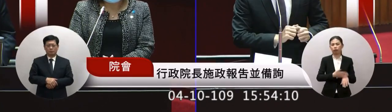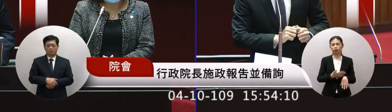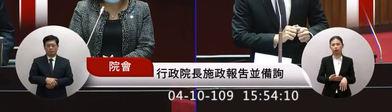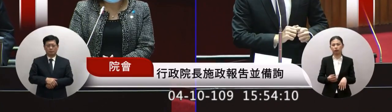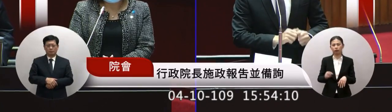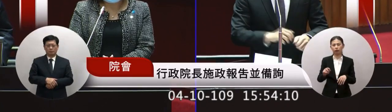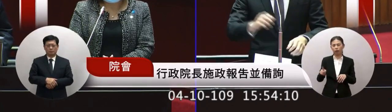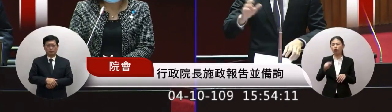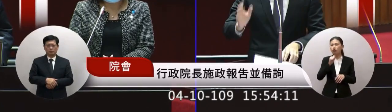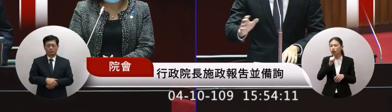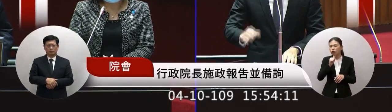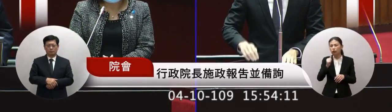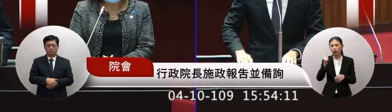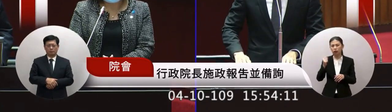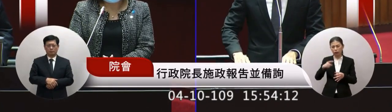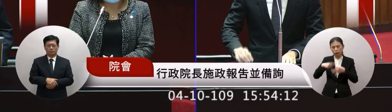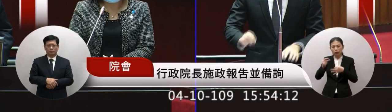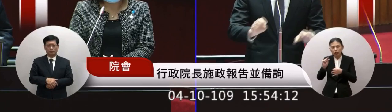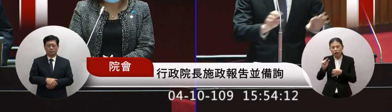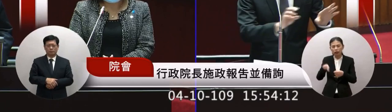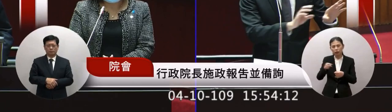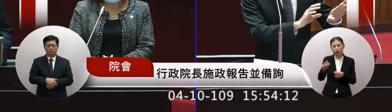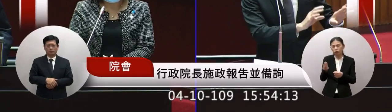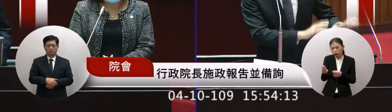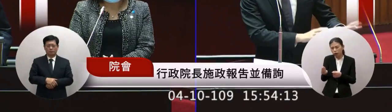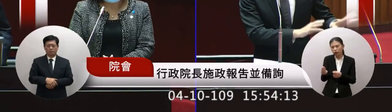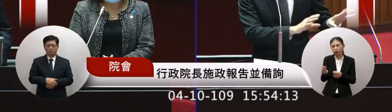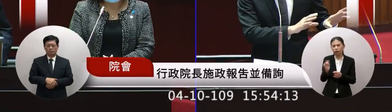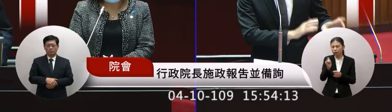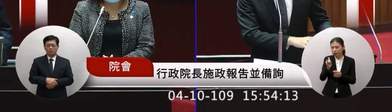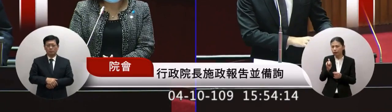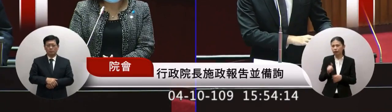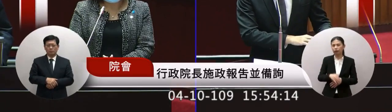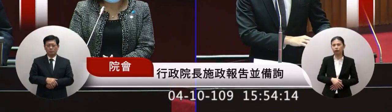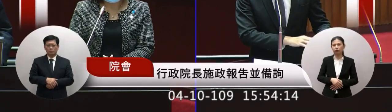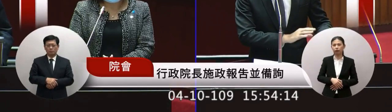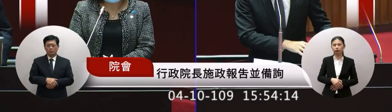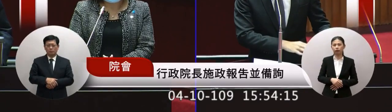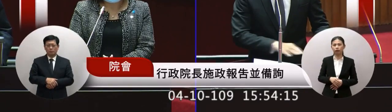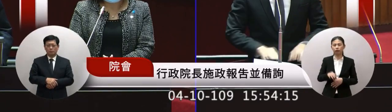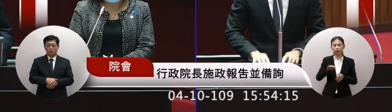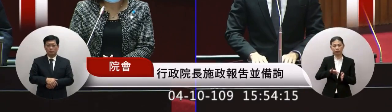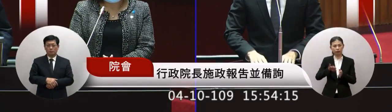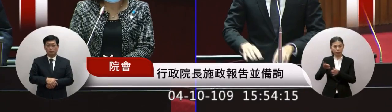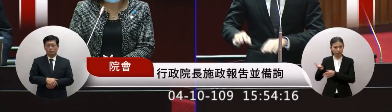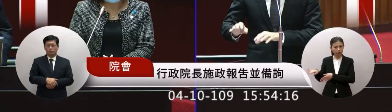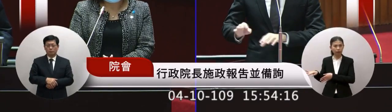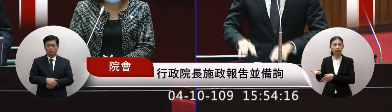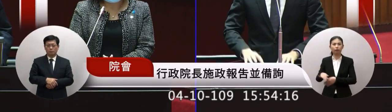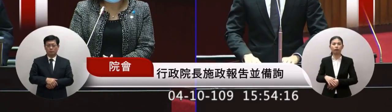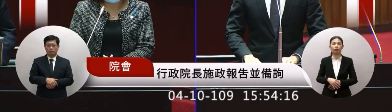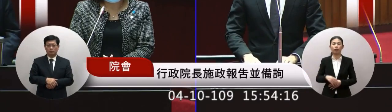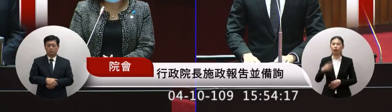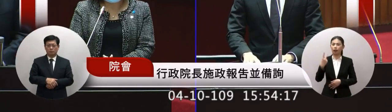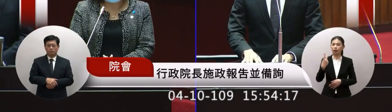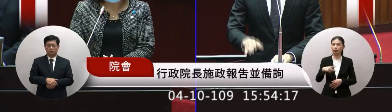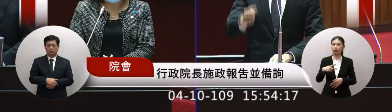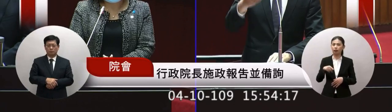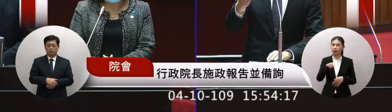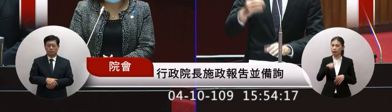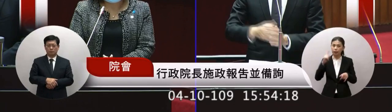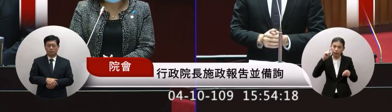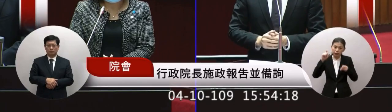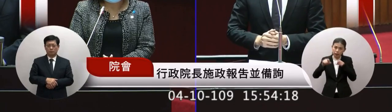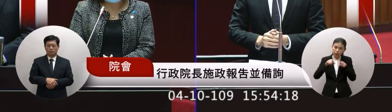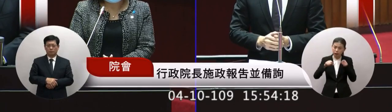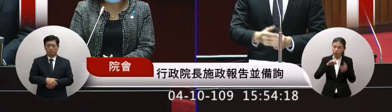是有限啦吼。啊，另外一个部分，都那无讲即个散车个问题以外，其实进前即个方案内底吼，